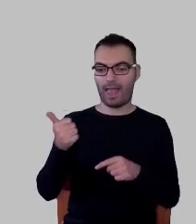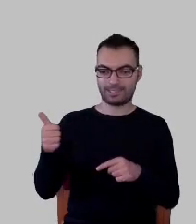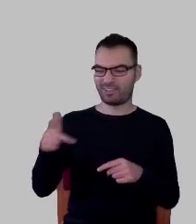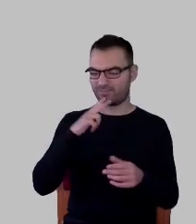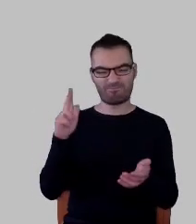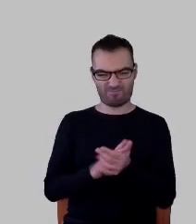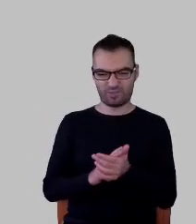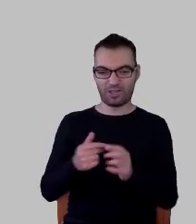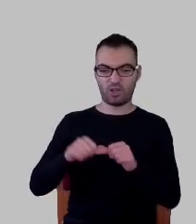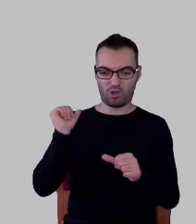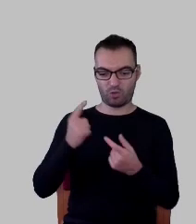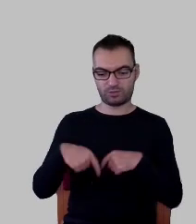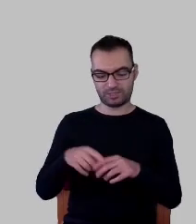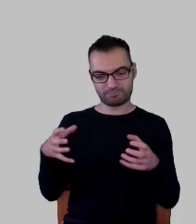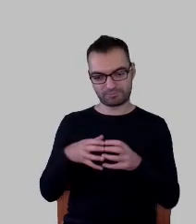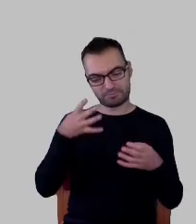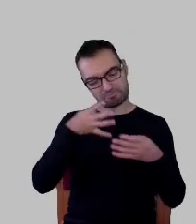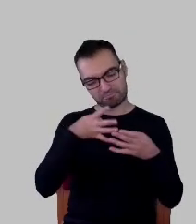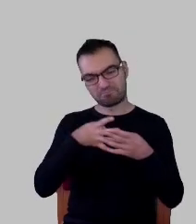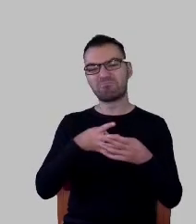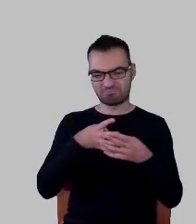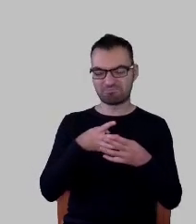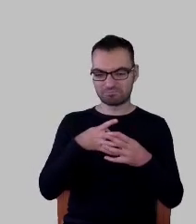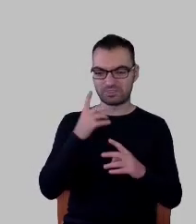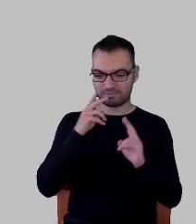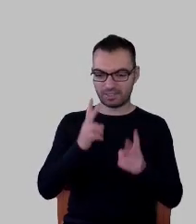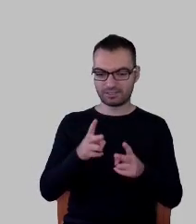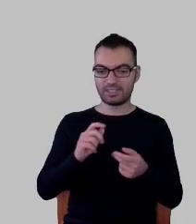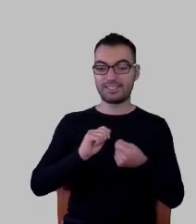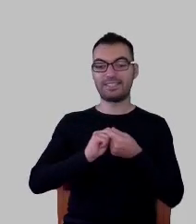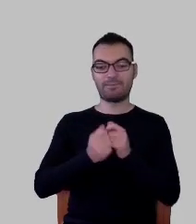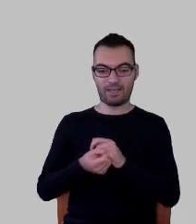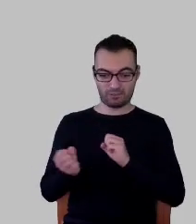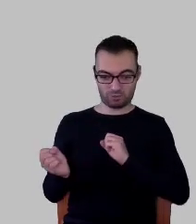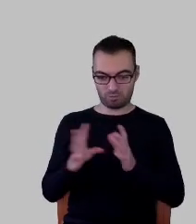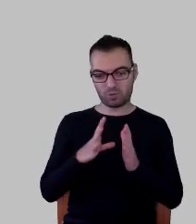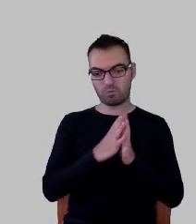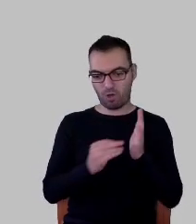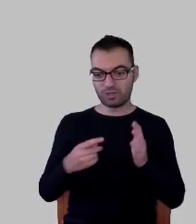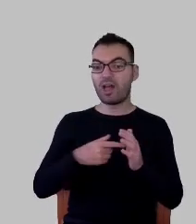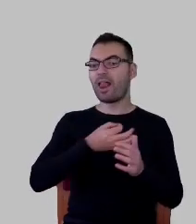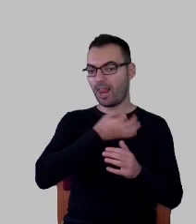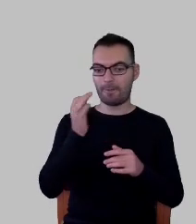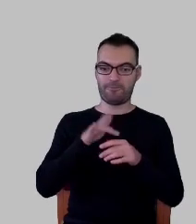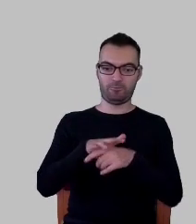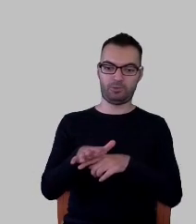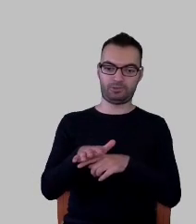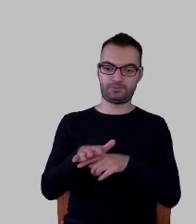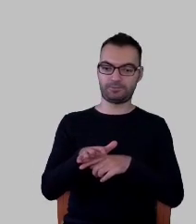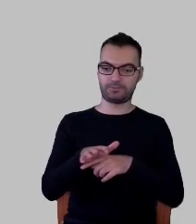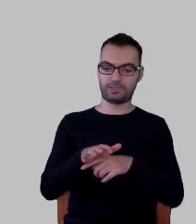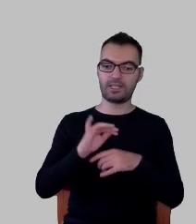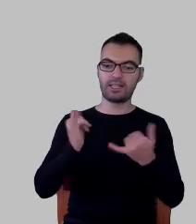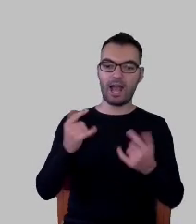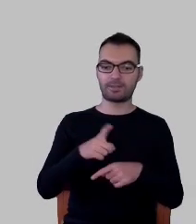który działał w ubiegłym roku, że faktycznie zmiana tego podejścia będzie wpływała korzystniej na to,